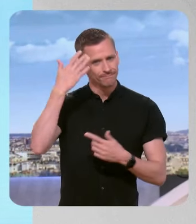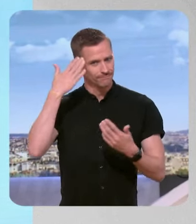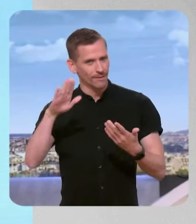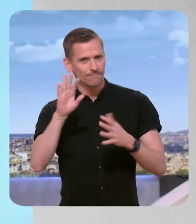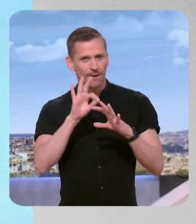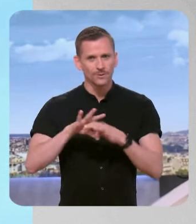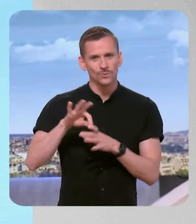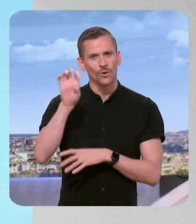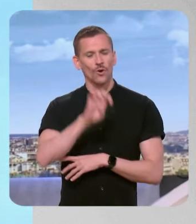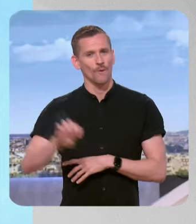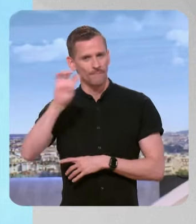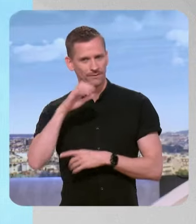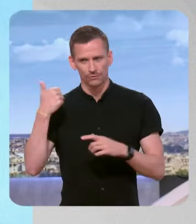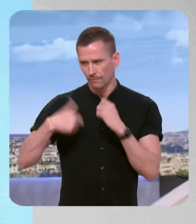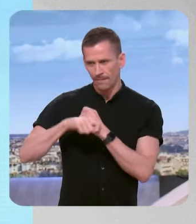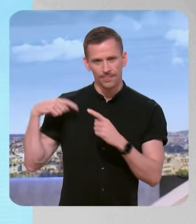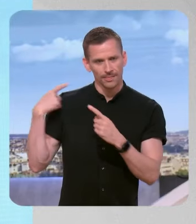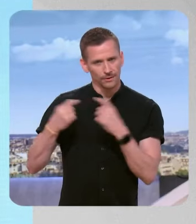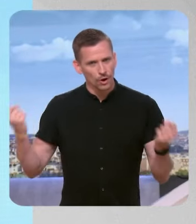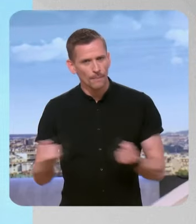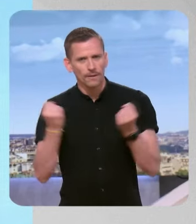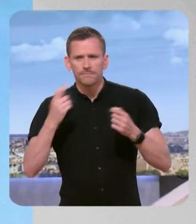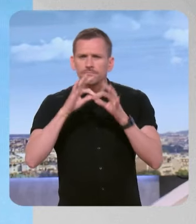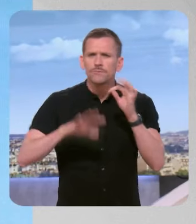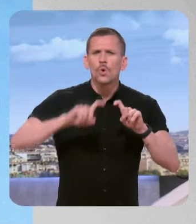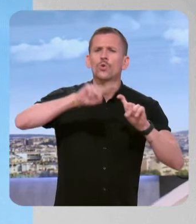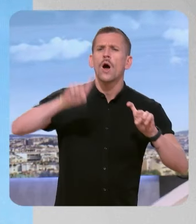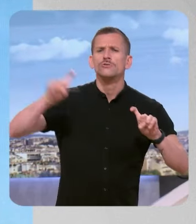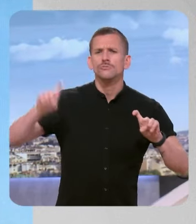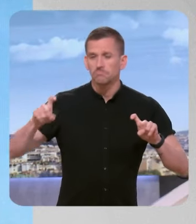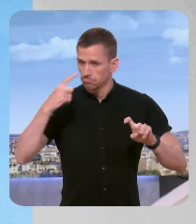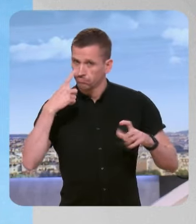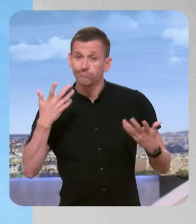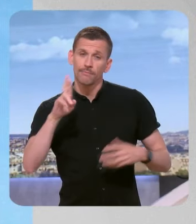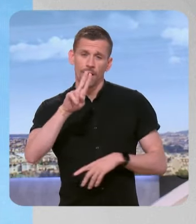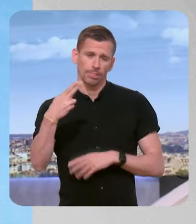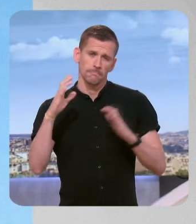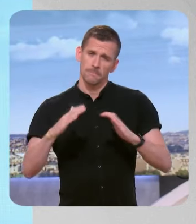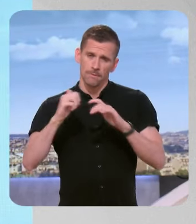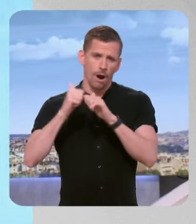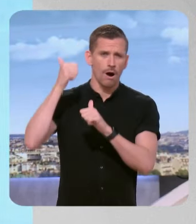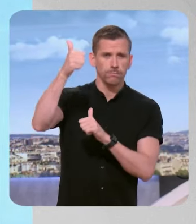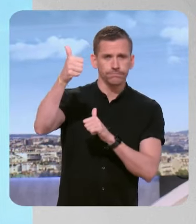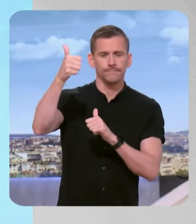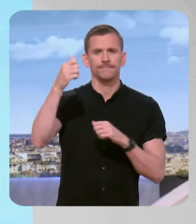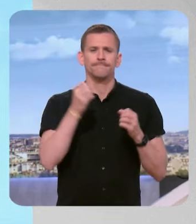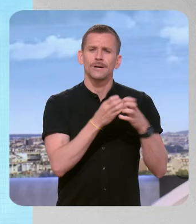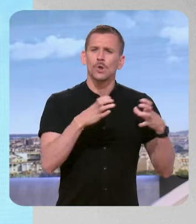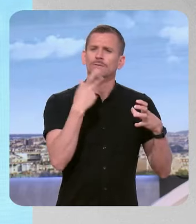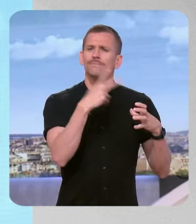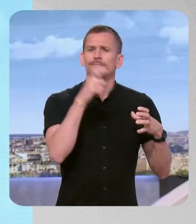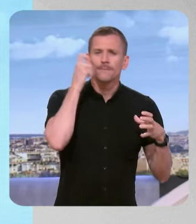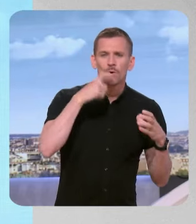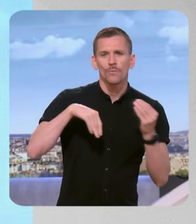campagne sans que les sondages ne bougent vraiment on a toujours le RN très très loin devant la majorité et PS au coup à coup des votre liste celle des républicains qui